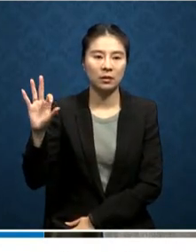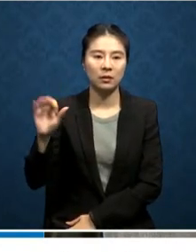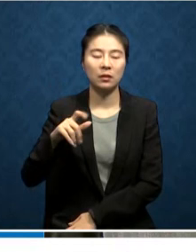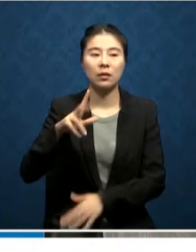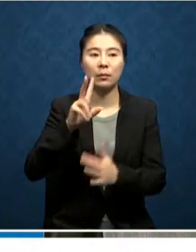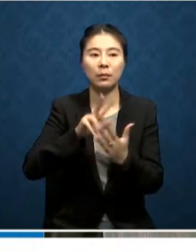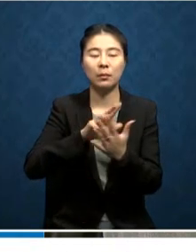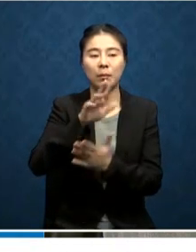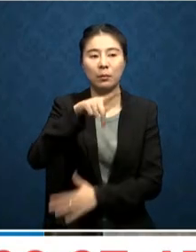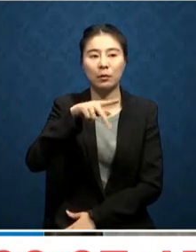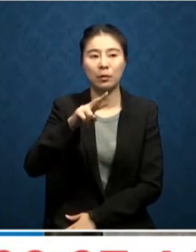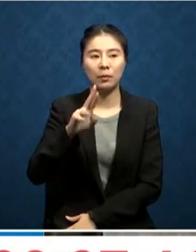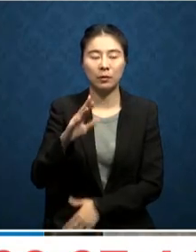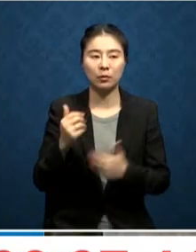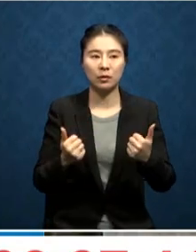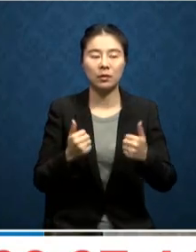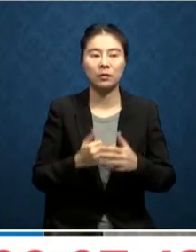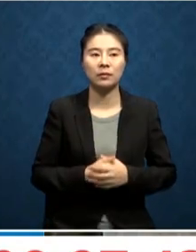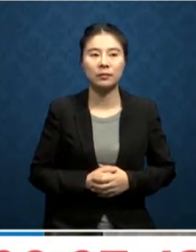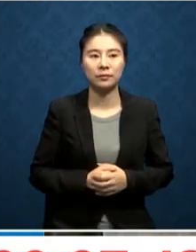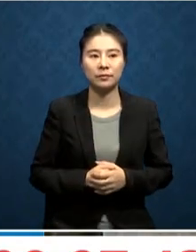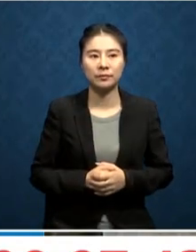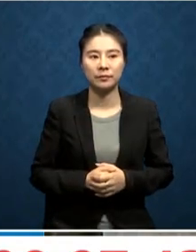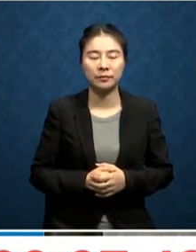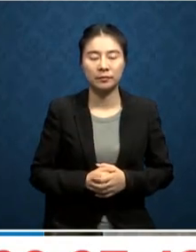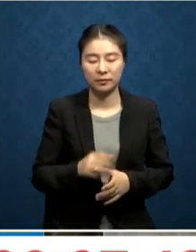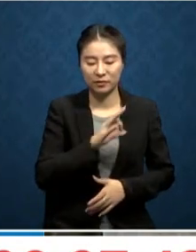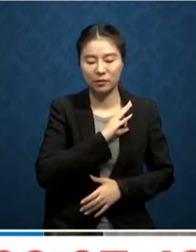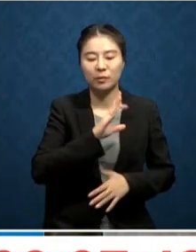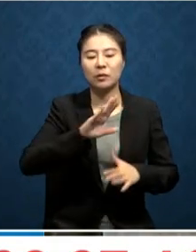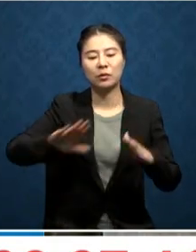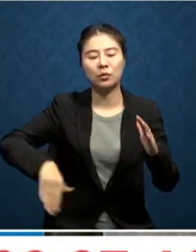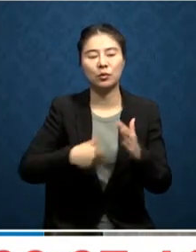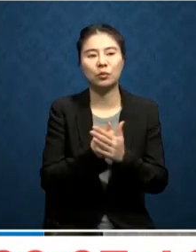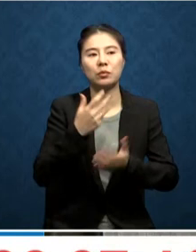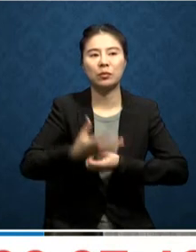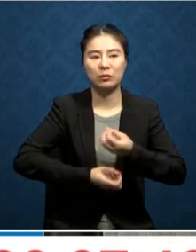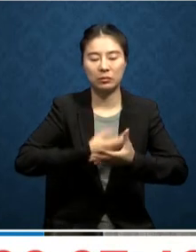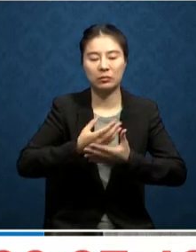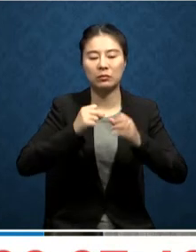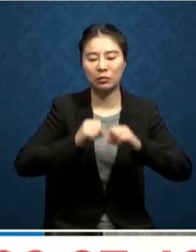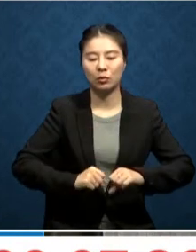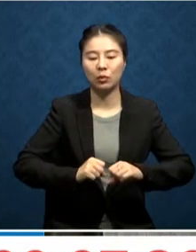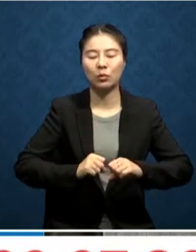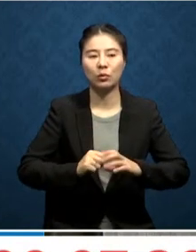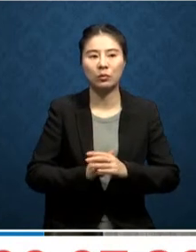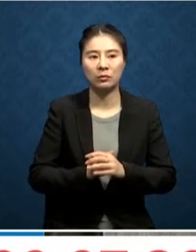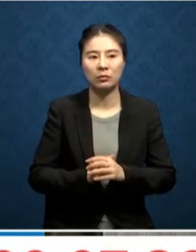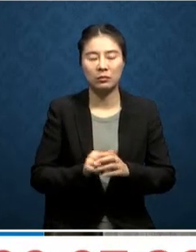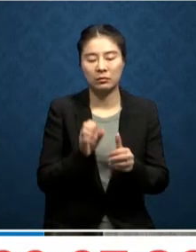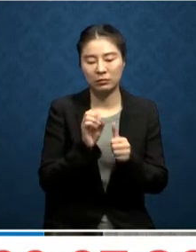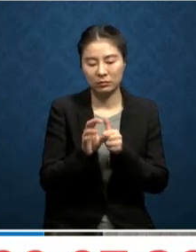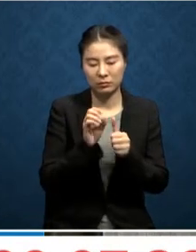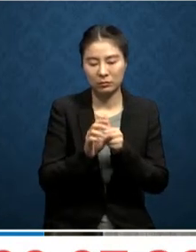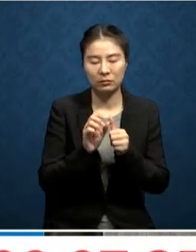ญญัตินี้นะครับคณะสมาชิกทั้งหลายได้ให้ความเห็นชอบได้ลงความเห็นให้ข้อเสนอแนะไว้บ